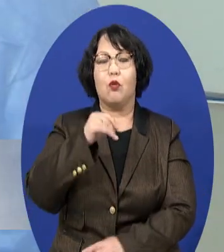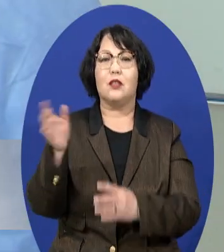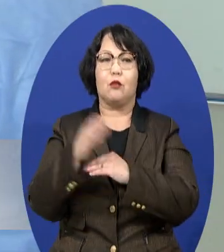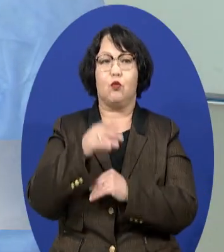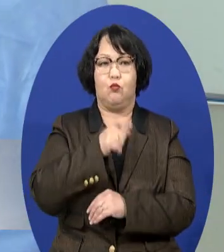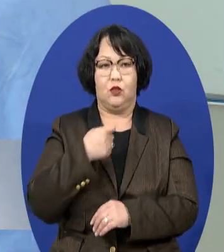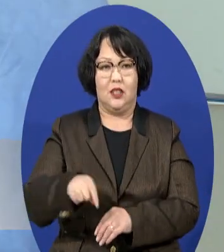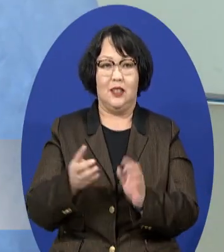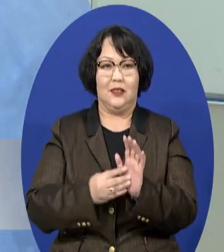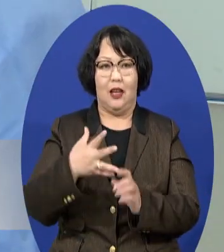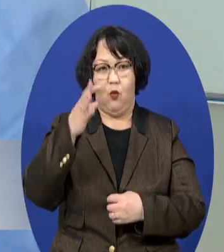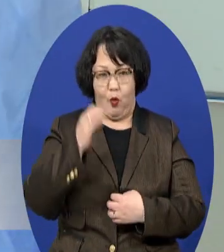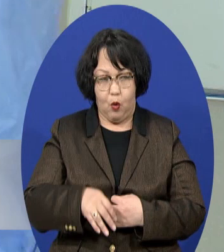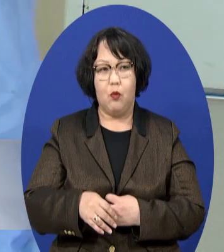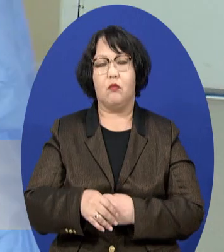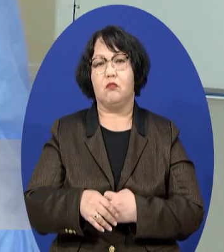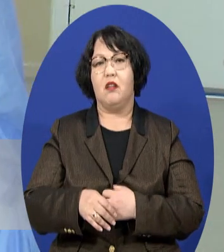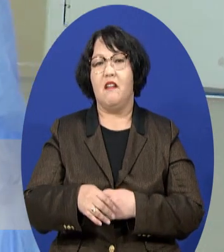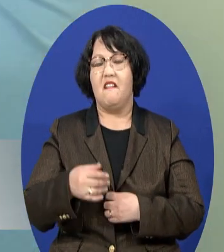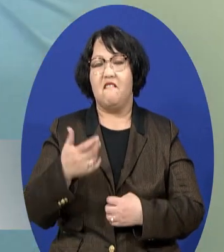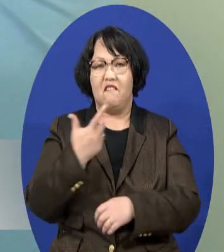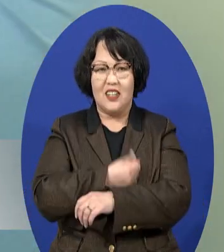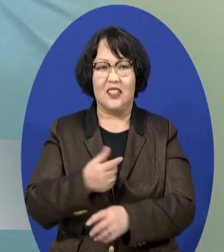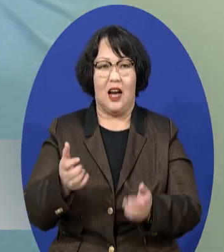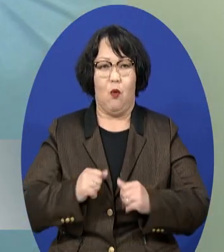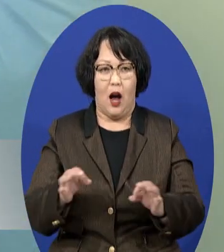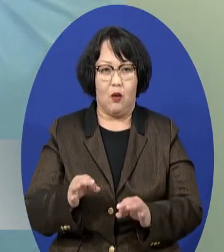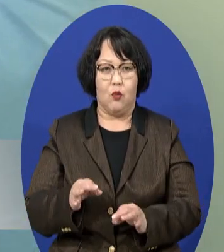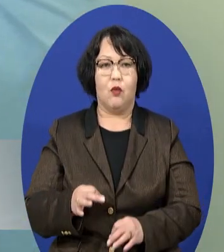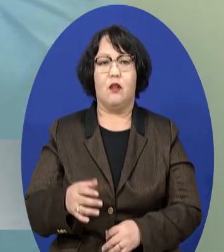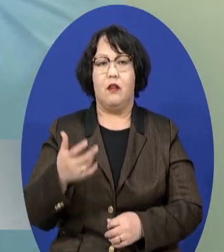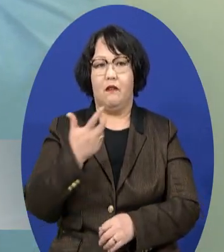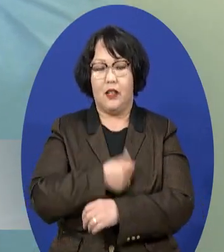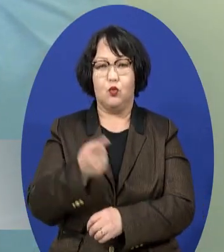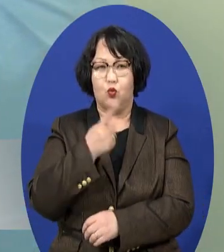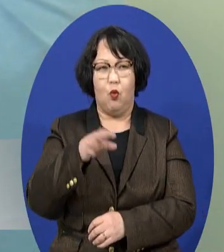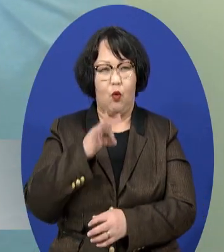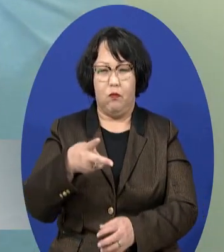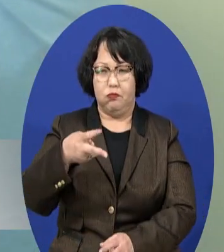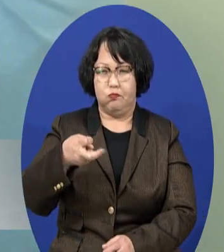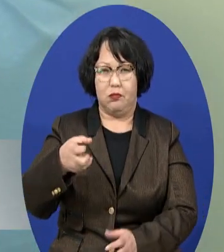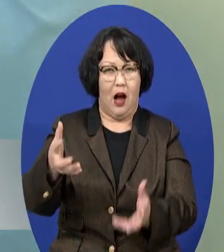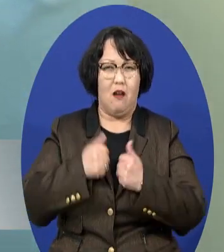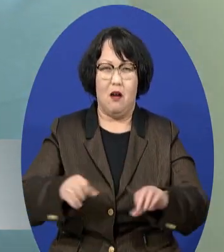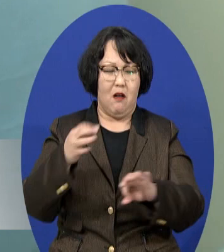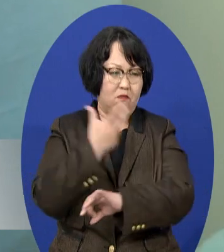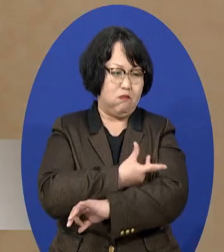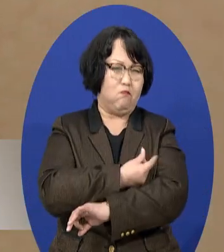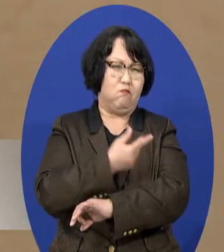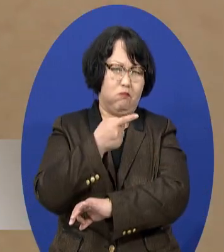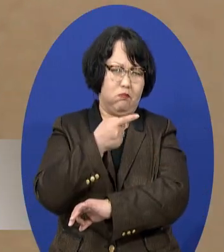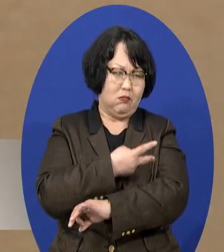хүмүүсийн 95% нь вакцинд хамрагдаагүй эсвэл вакцины бүрэн тунгаа авч чадаагүй байсан байна. нэг осондоо вакцинд хамрагдаж амжаагүй